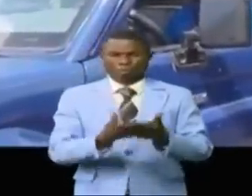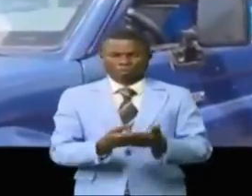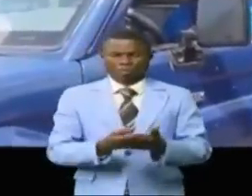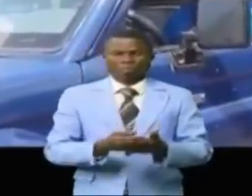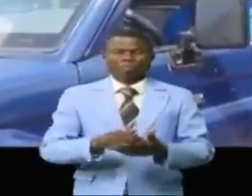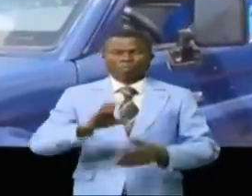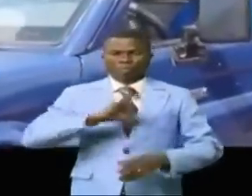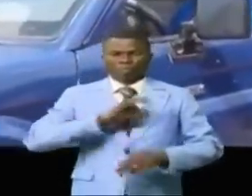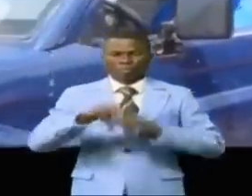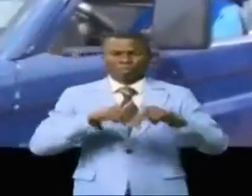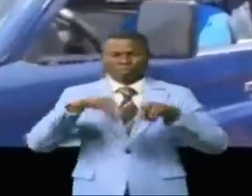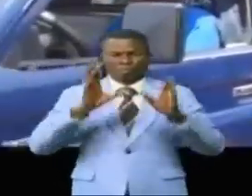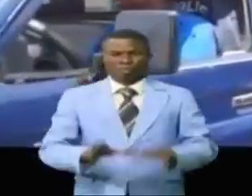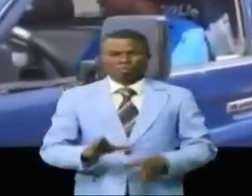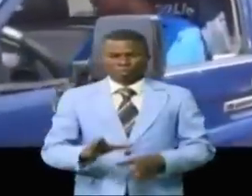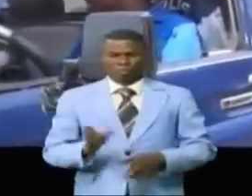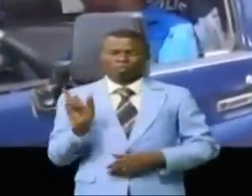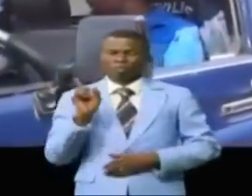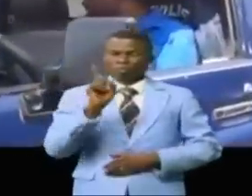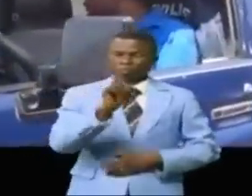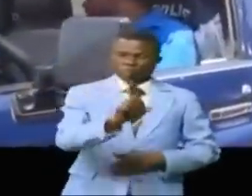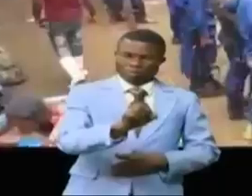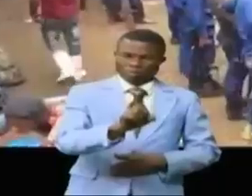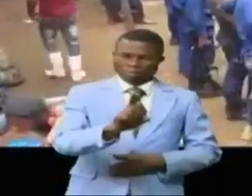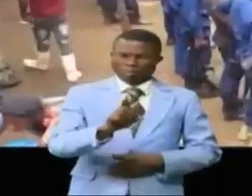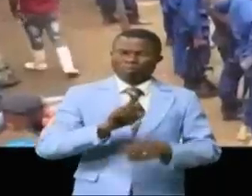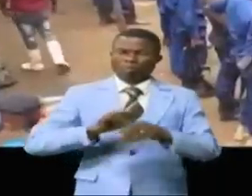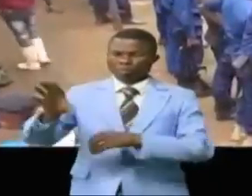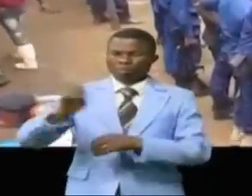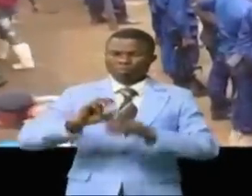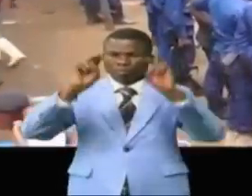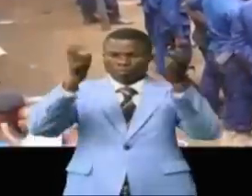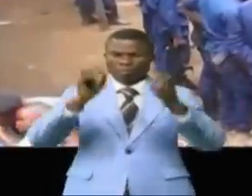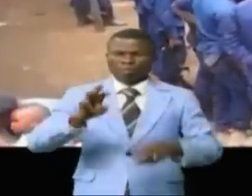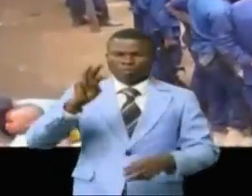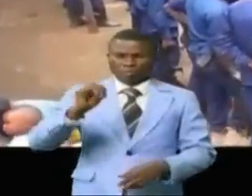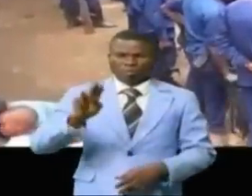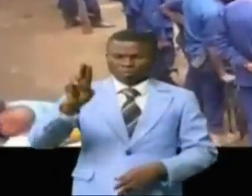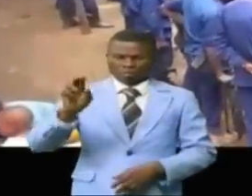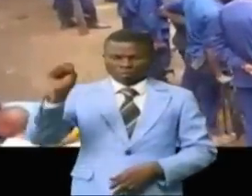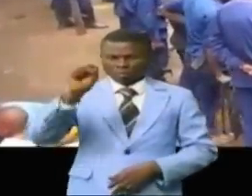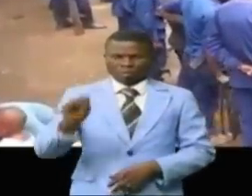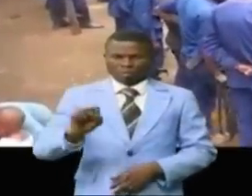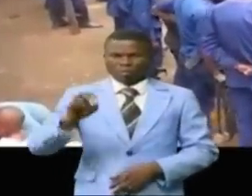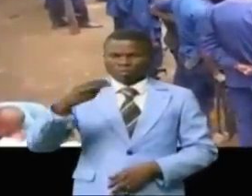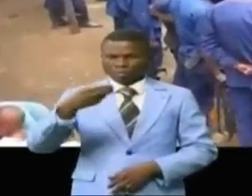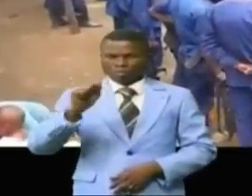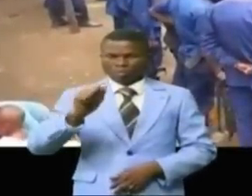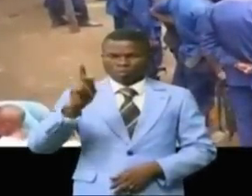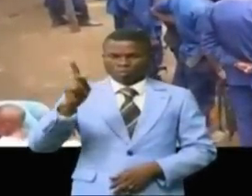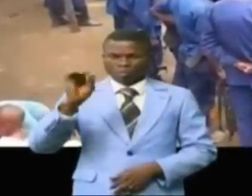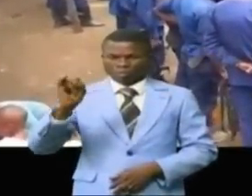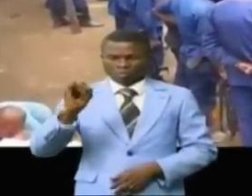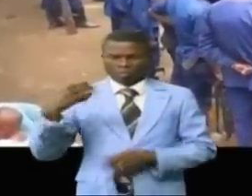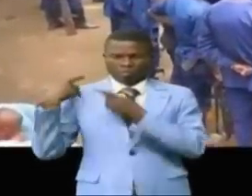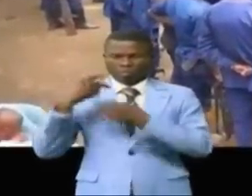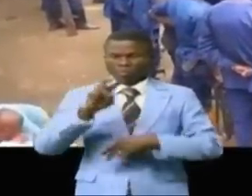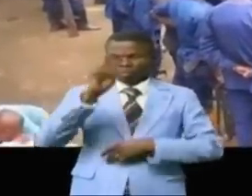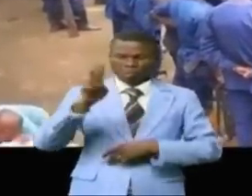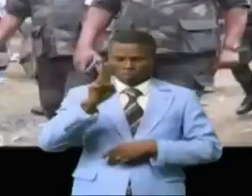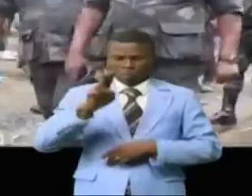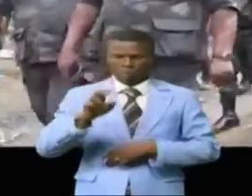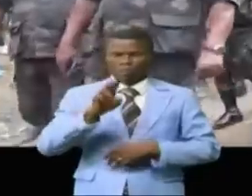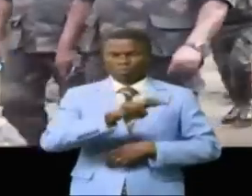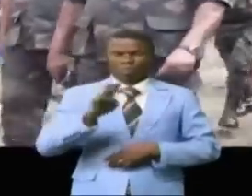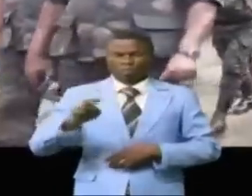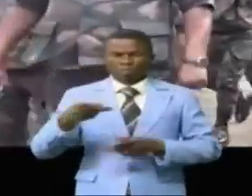la police nationale congolaise sont désormais redéployés dans la cité de Mushaki depuis ce vendredi 29 septembre 2023 sous la